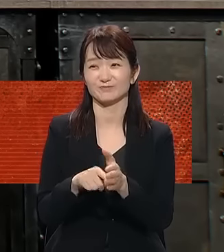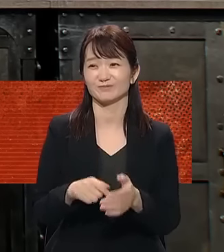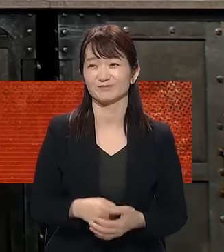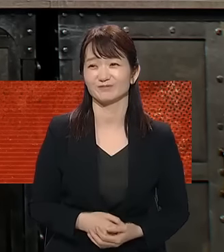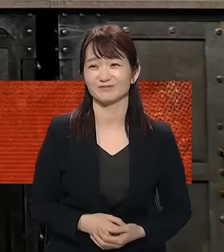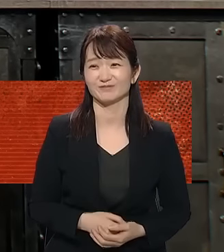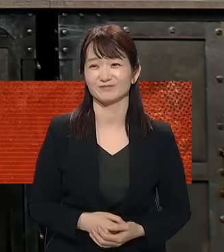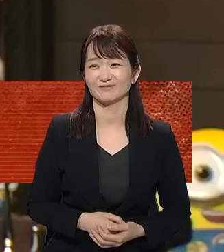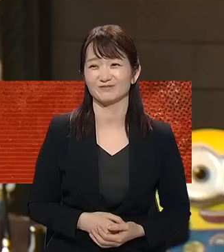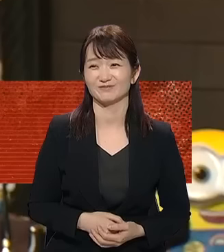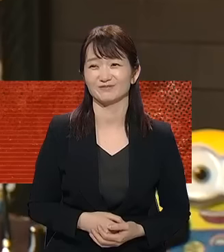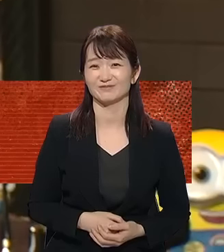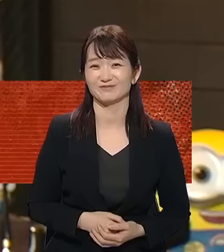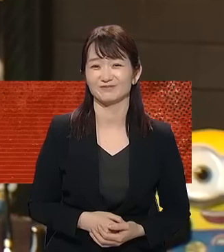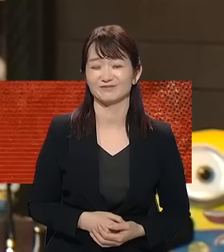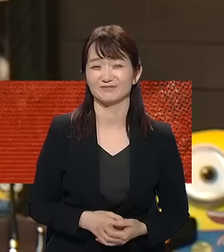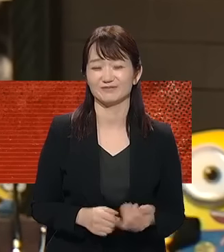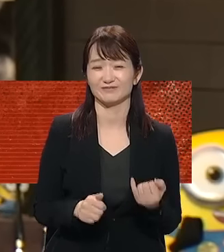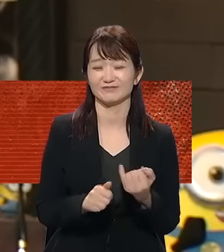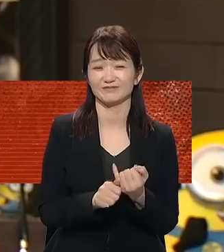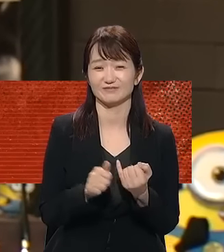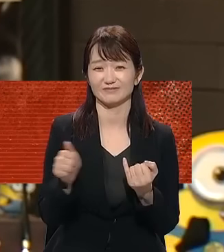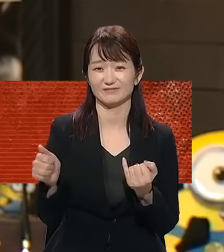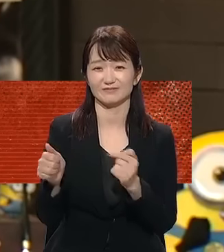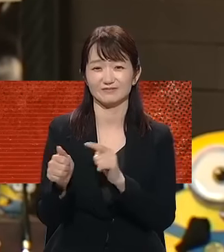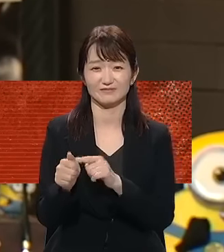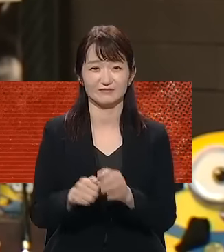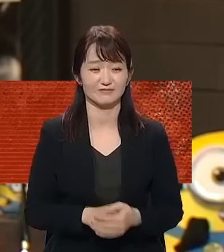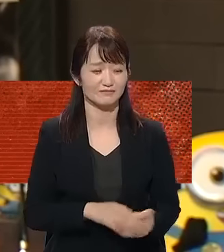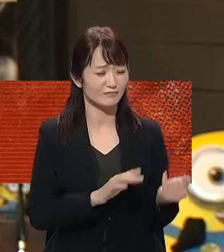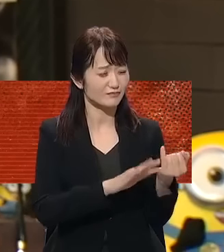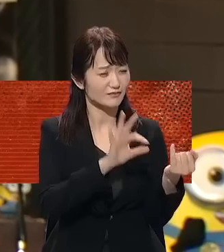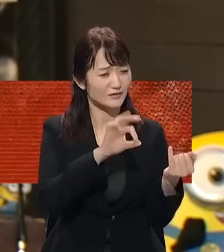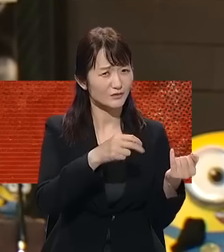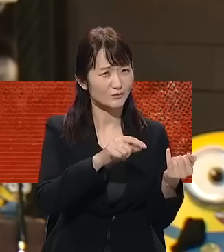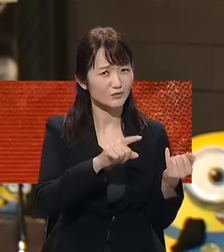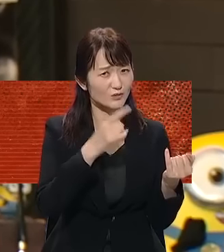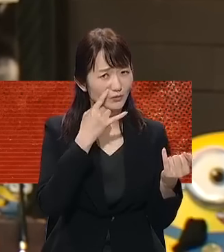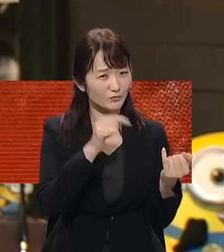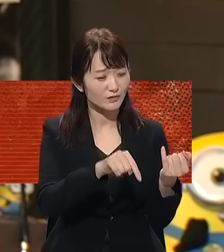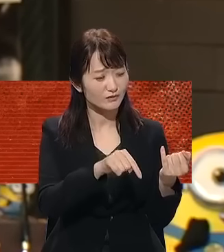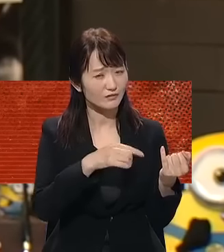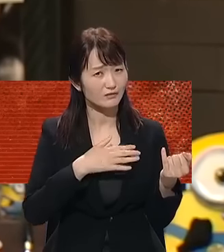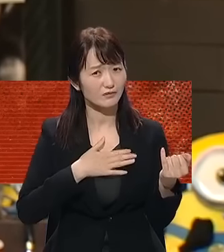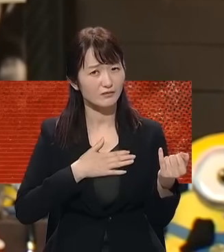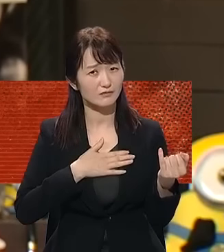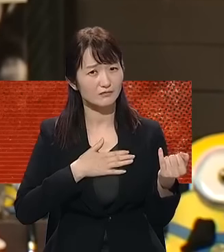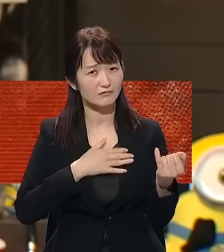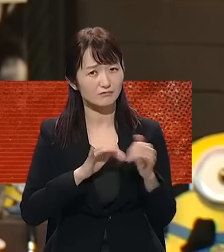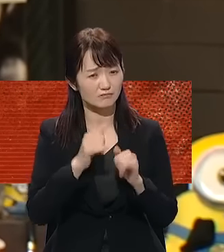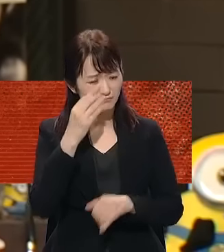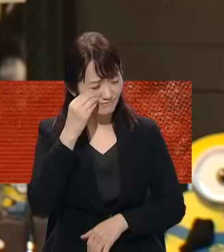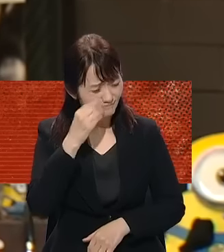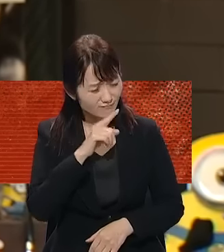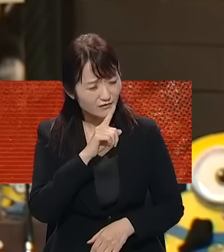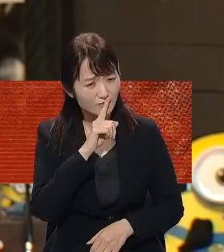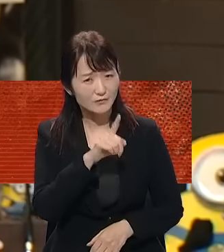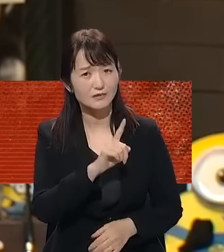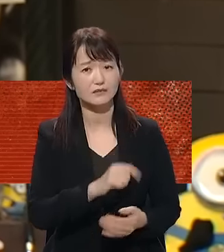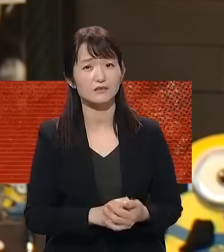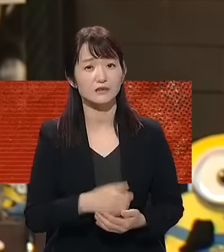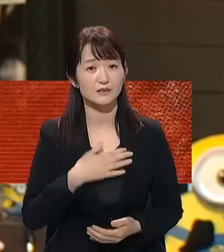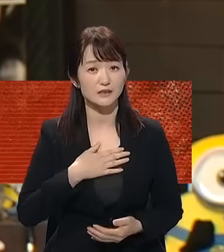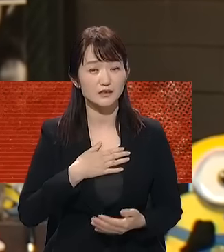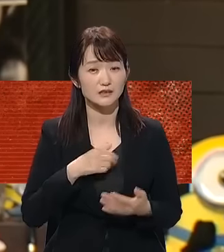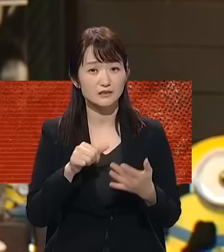이렇게 미동도 않으시죠 자 다음 남편입니다 아니 윤성 엄마 어이 사람 진짜 사람 완전 이상하게 만드네 내가 언제